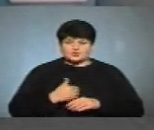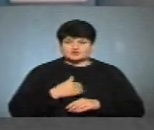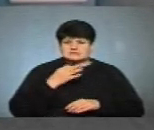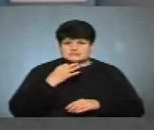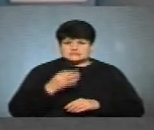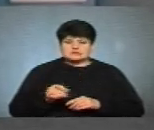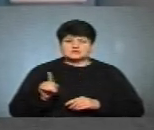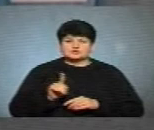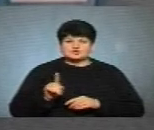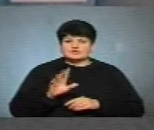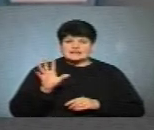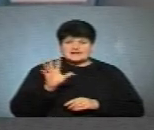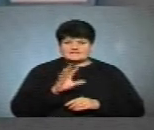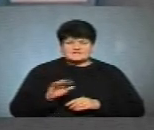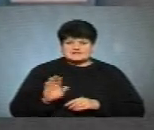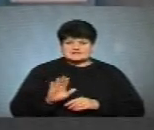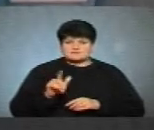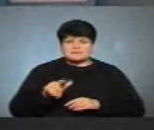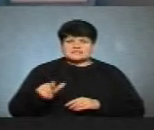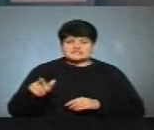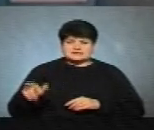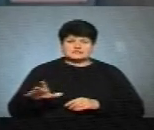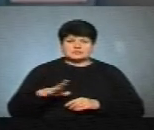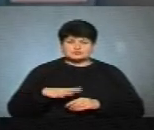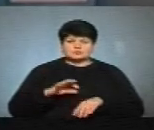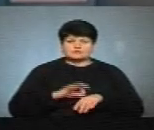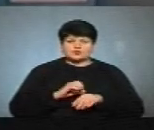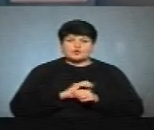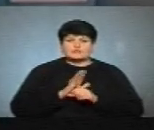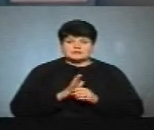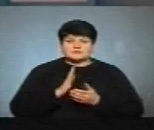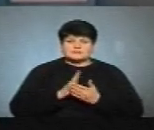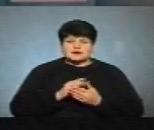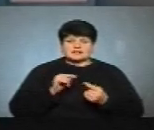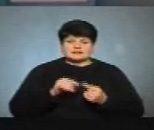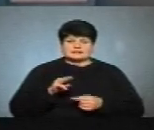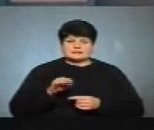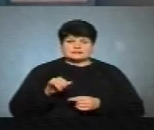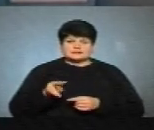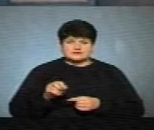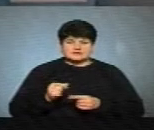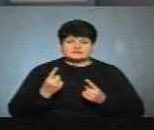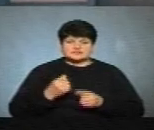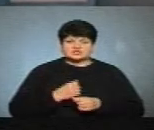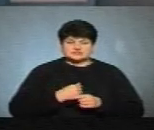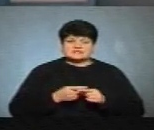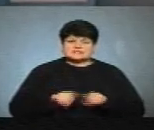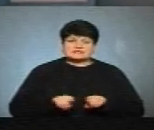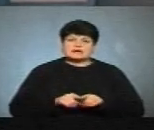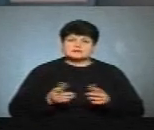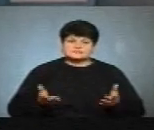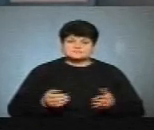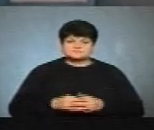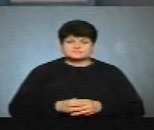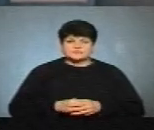сказати, що не всі пацієнти, які перехворіли ковідом, мають антитіла G. На превеликий жаль, це так.